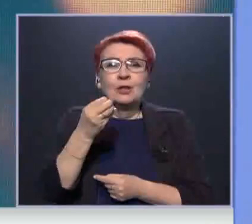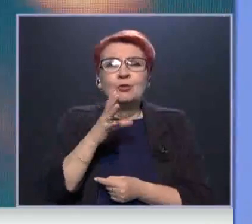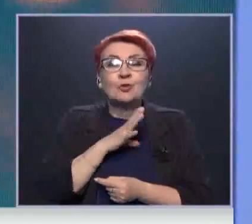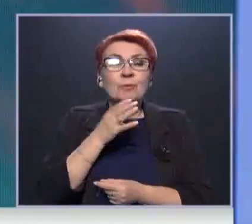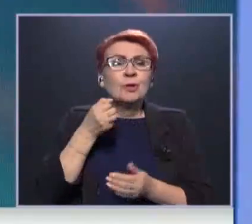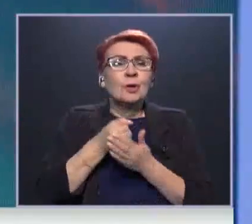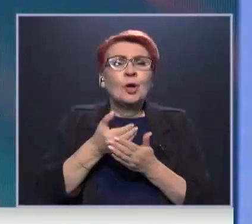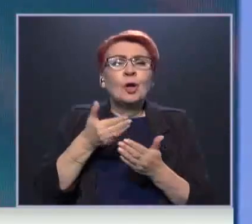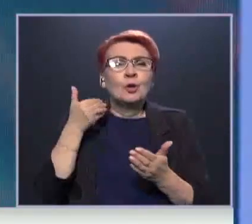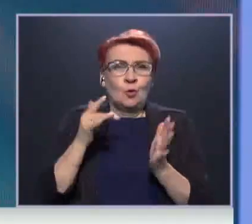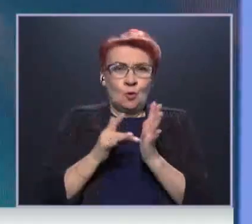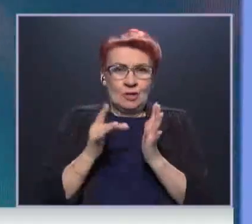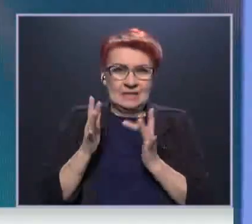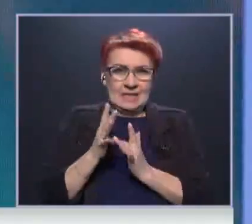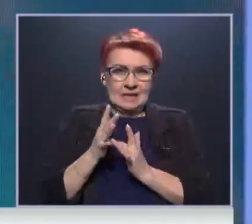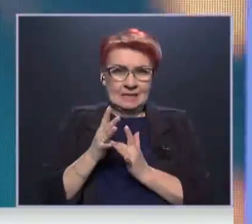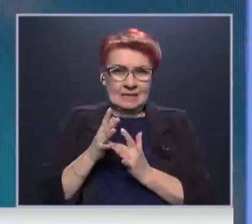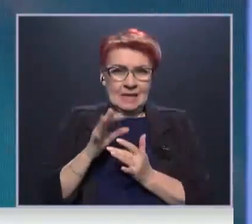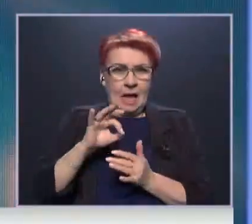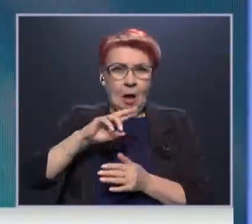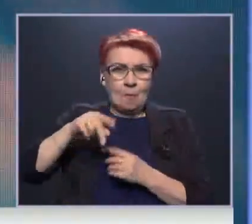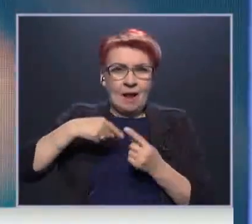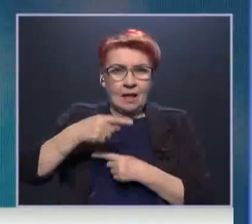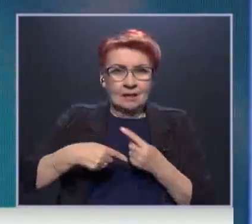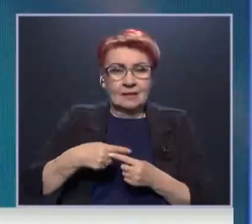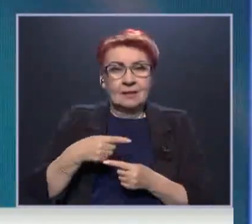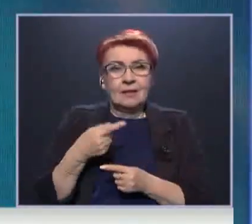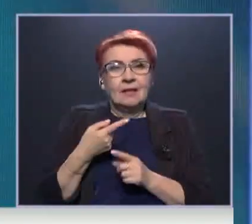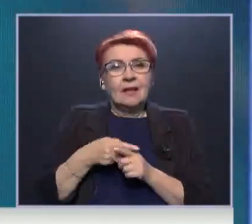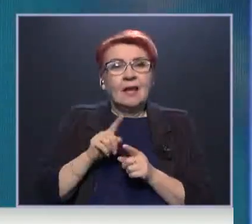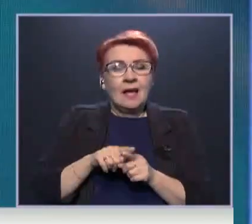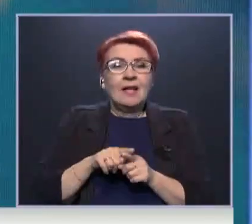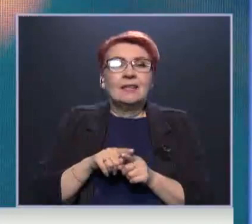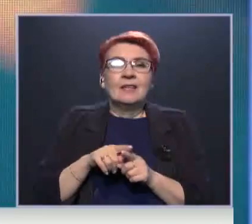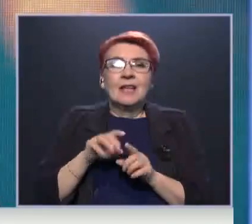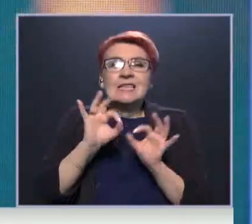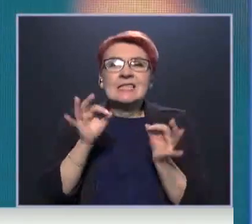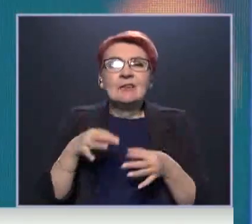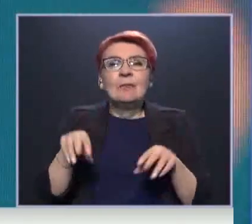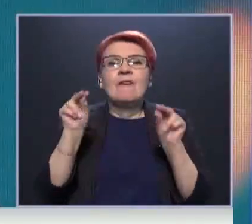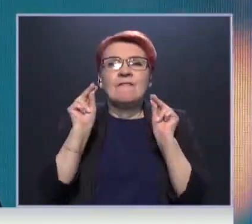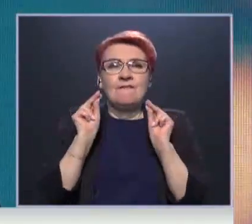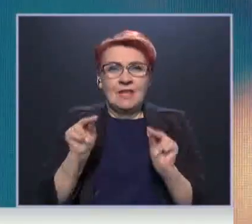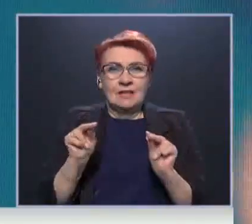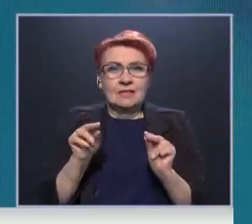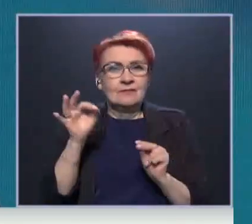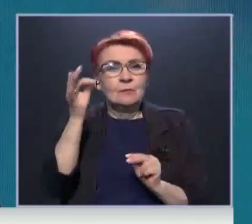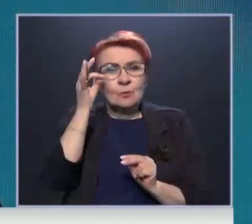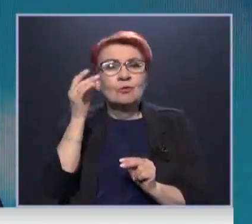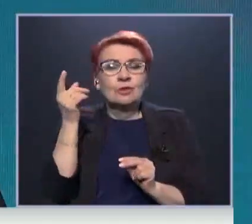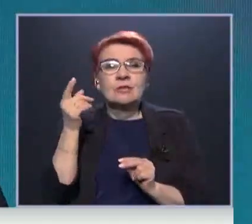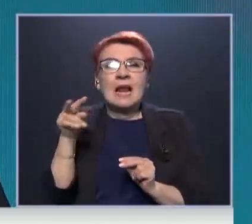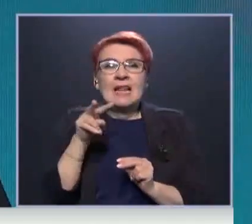дохристианский обряд. Он символизирует верность. Мы даже можем вспомнить какую-нибудь романтическую